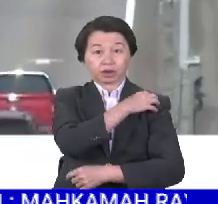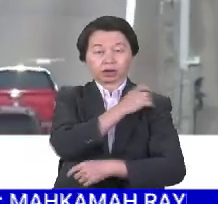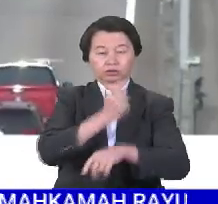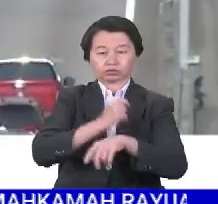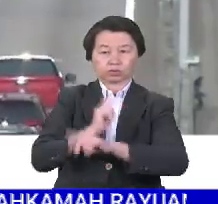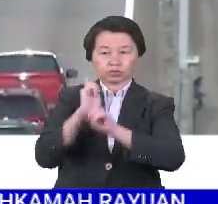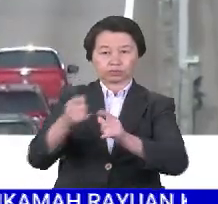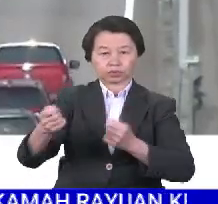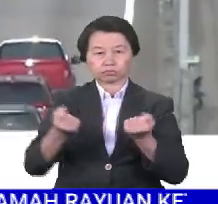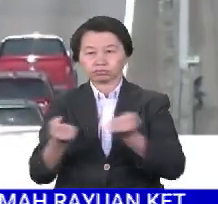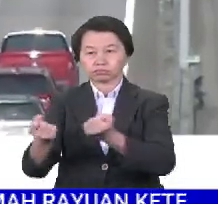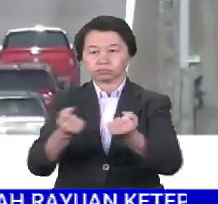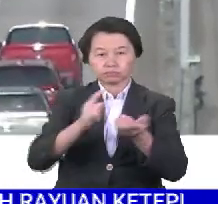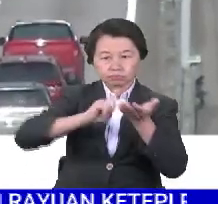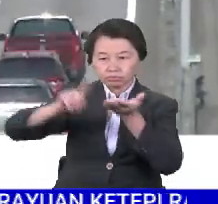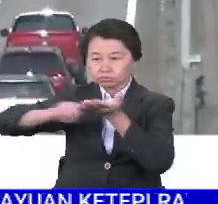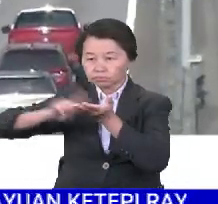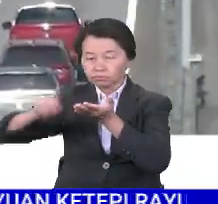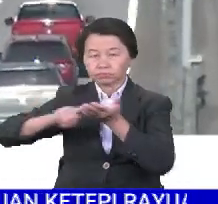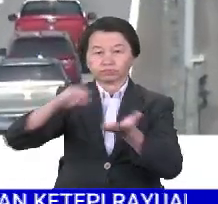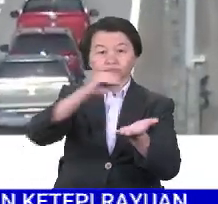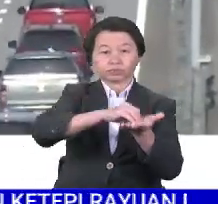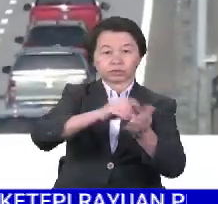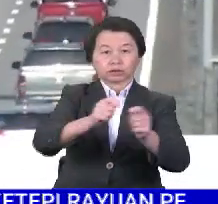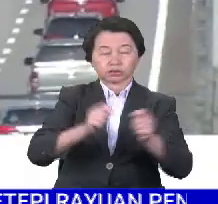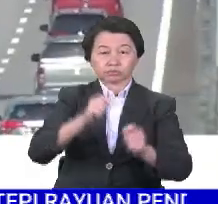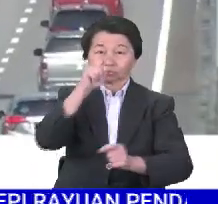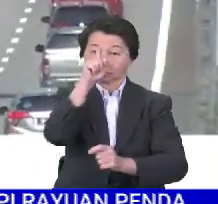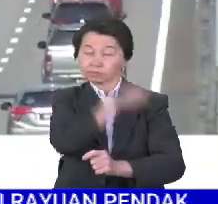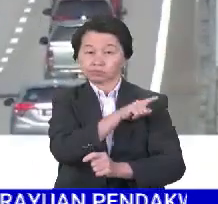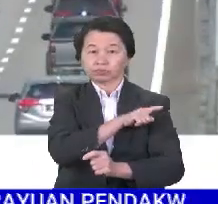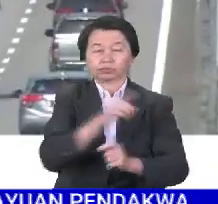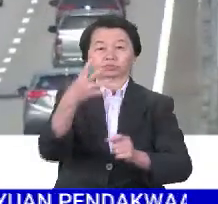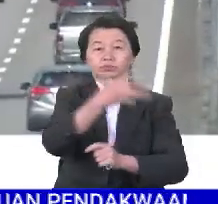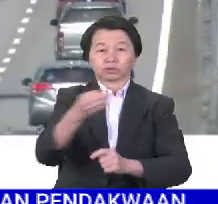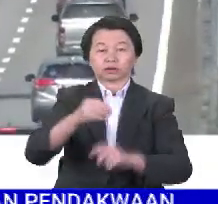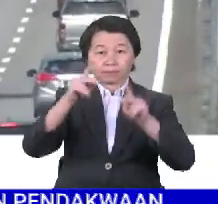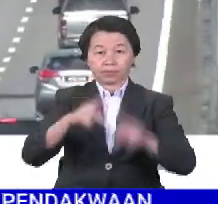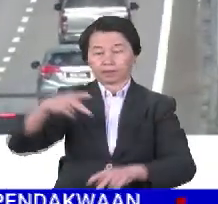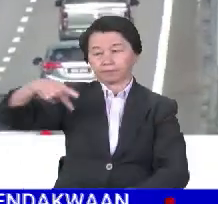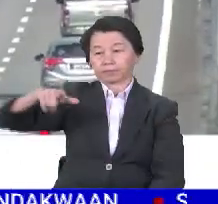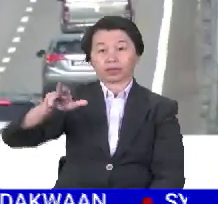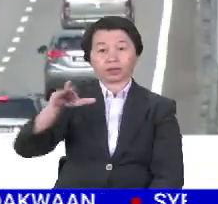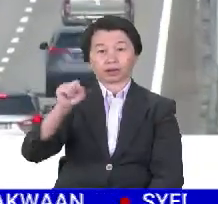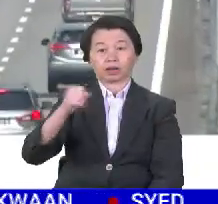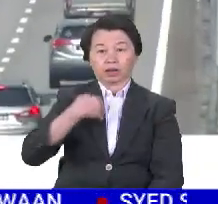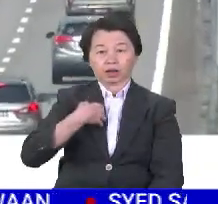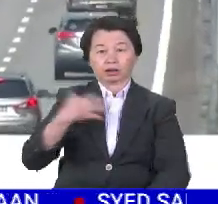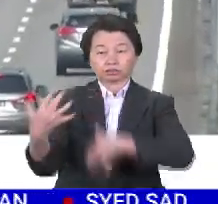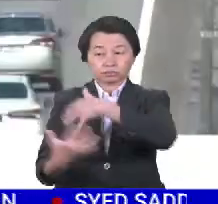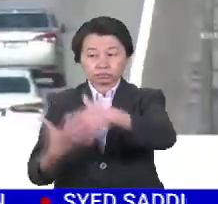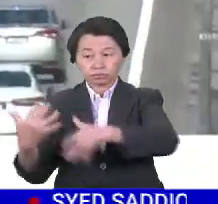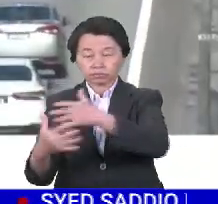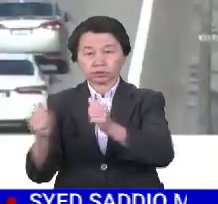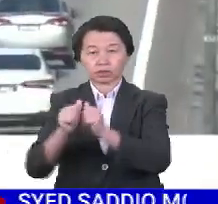meningkatkan rondaan di sepanjang lebuh raya, terutama di lokasi-lokasi kritikal. Selain itu, pihak PLUS turut meneruskan kolaborasi